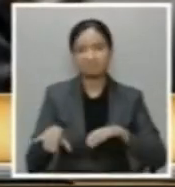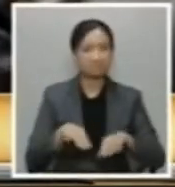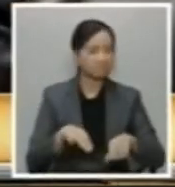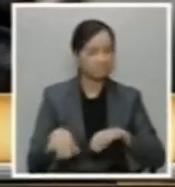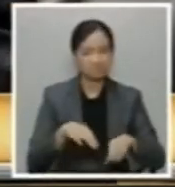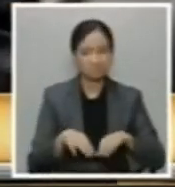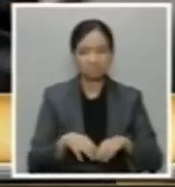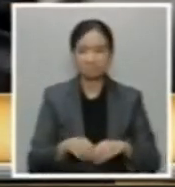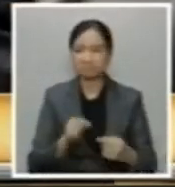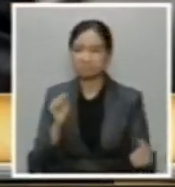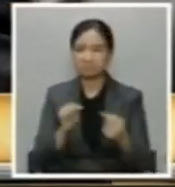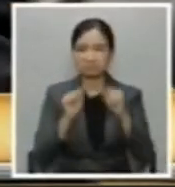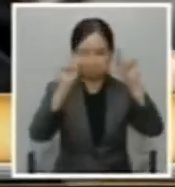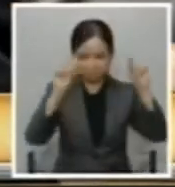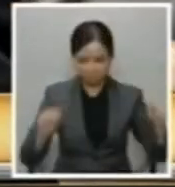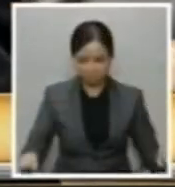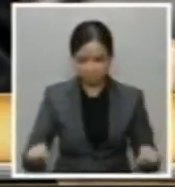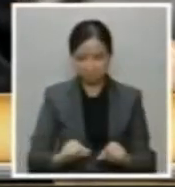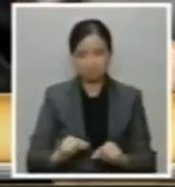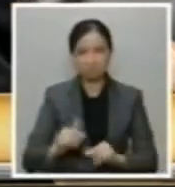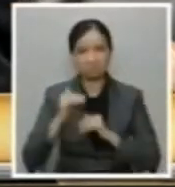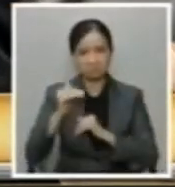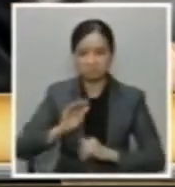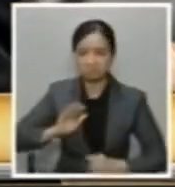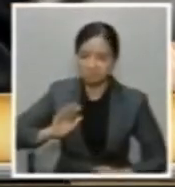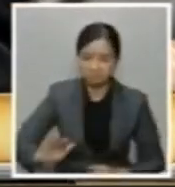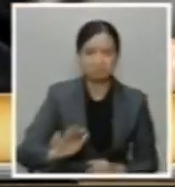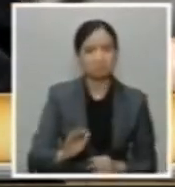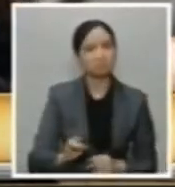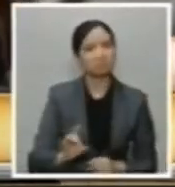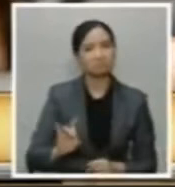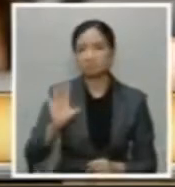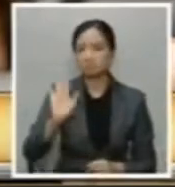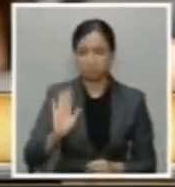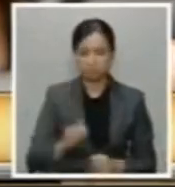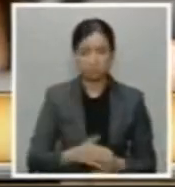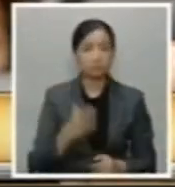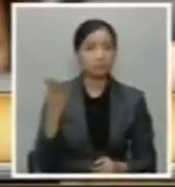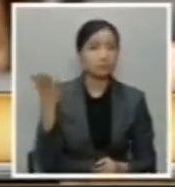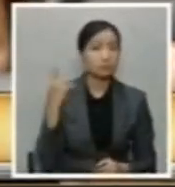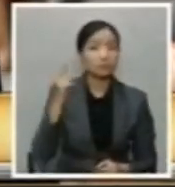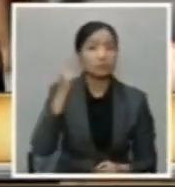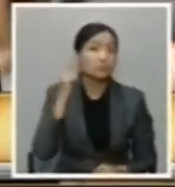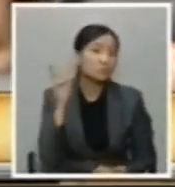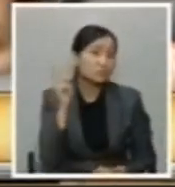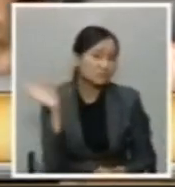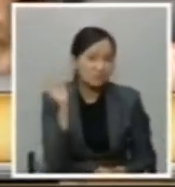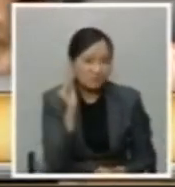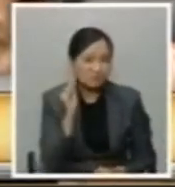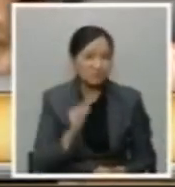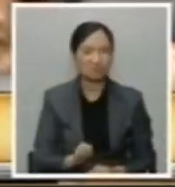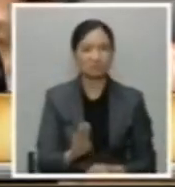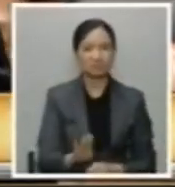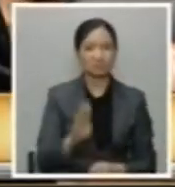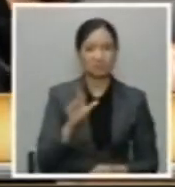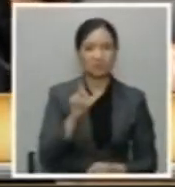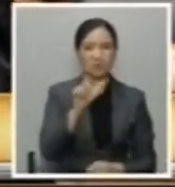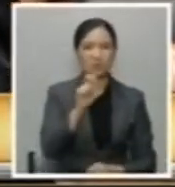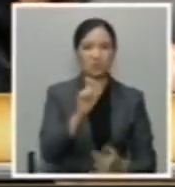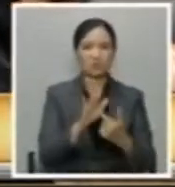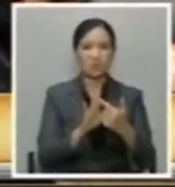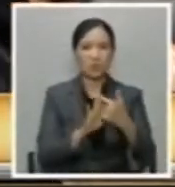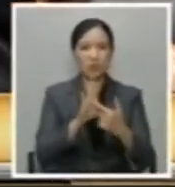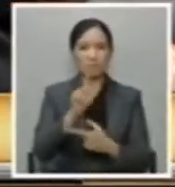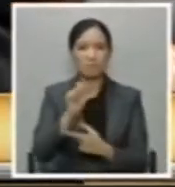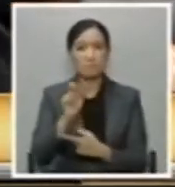ในกรอบพันธกิจของตนเองเท่านั้นอย่างเมื่อวานนี้มีข่าวนะครับ Uber เปิดโครงการ Uber Money เนี่ย